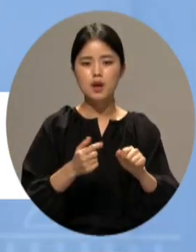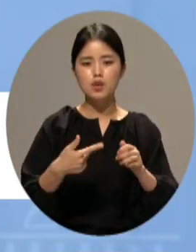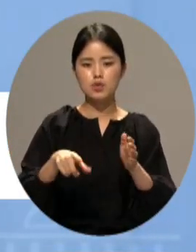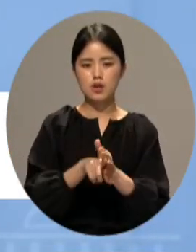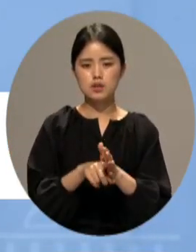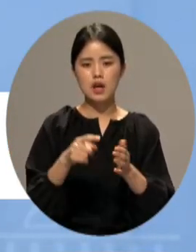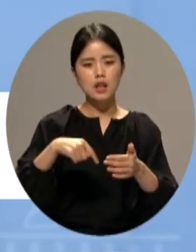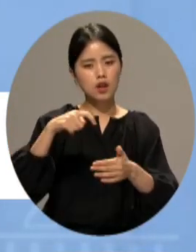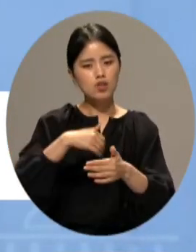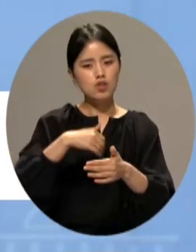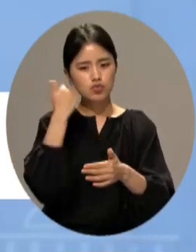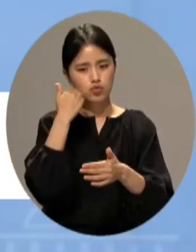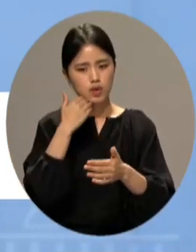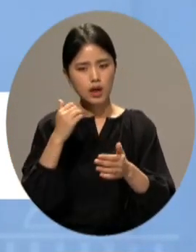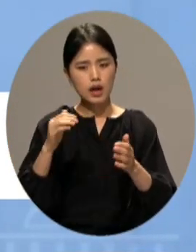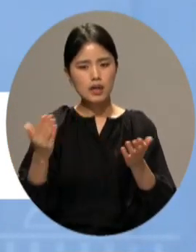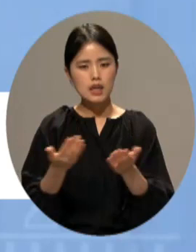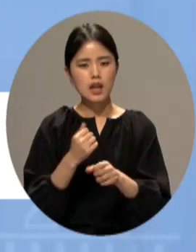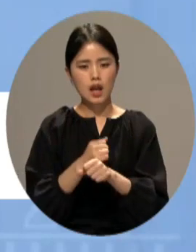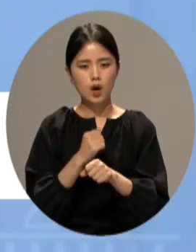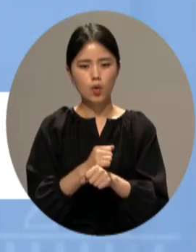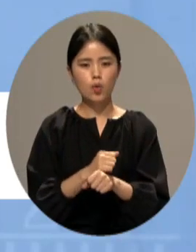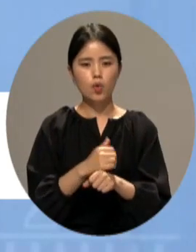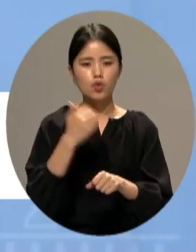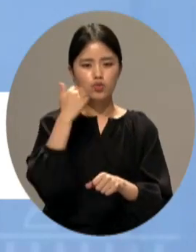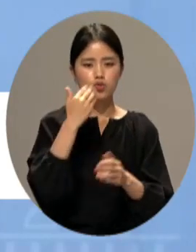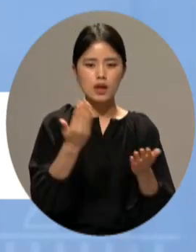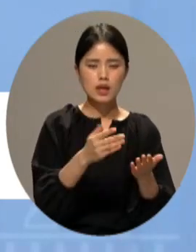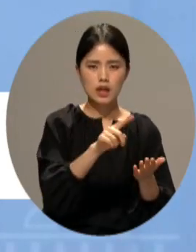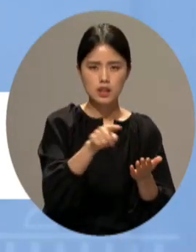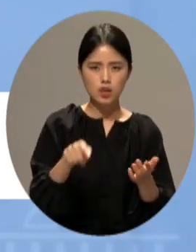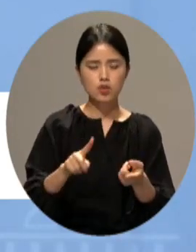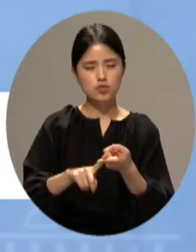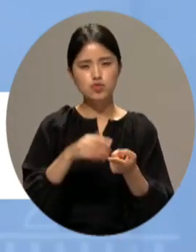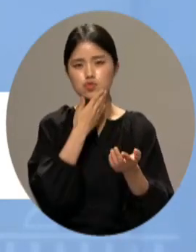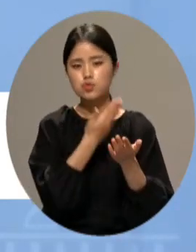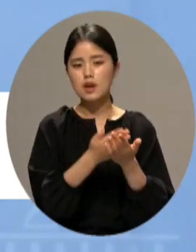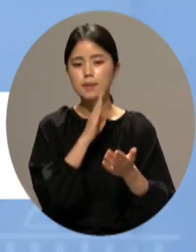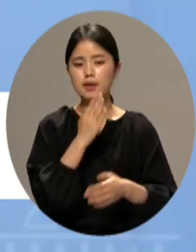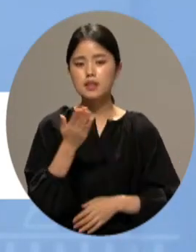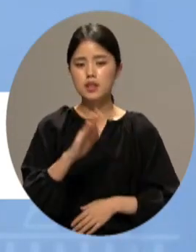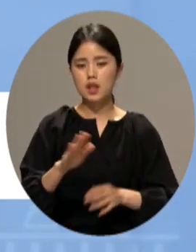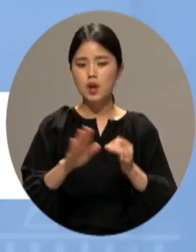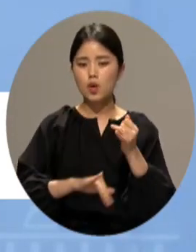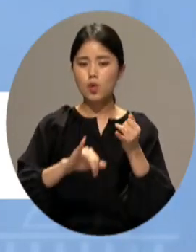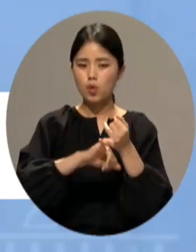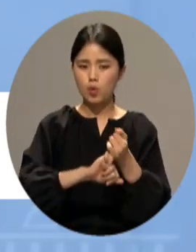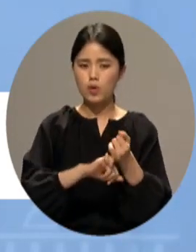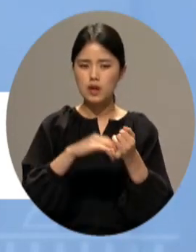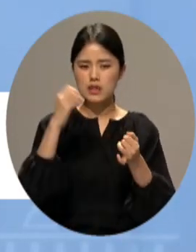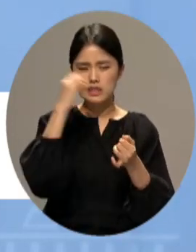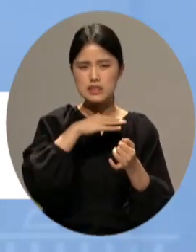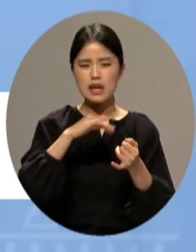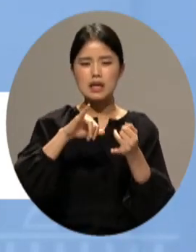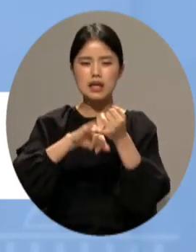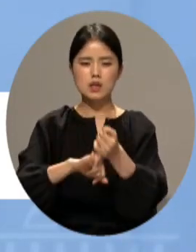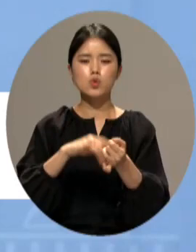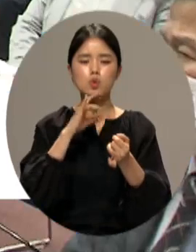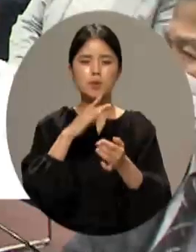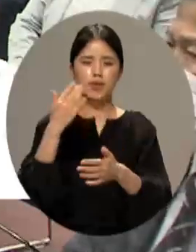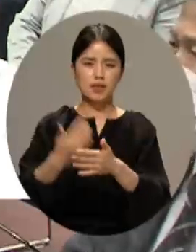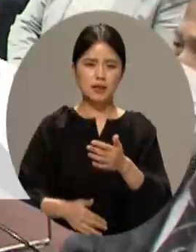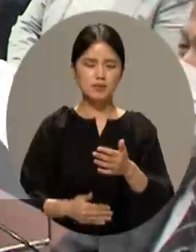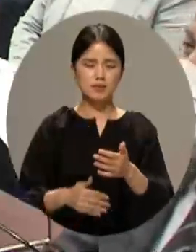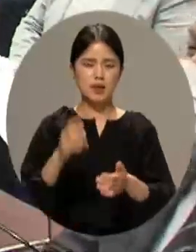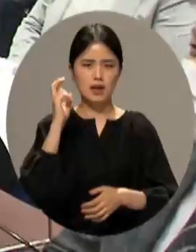누가 들어가고 청와대 비서실에 누가 들어냐가 중요한데 공약이 그냥 공약으로 남을 확률이 매우